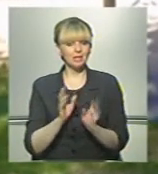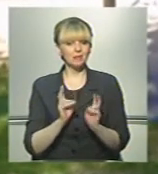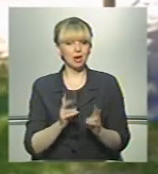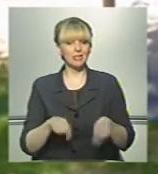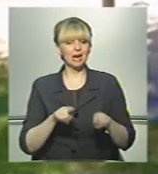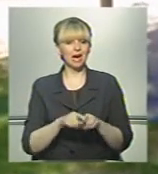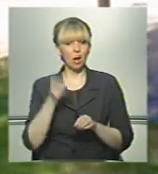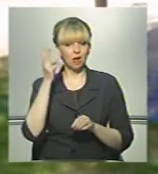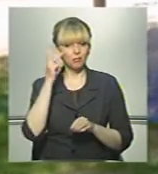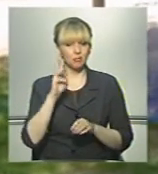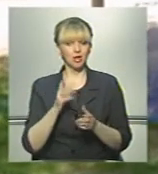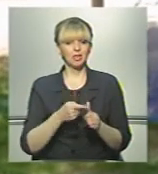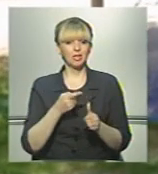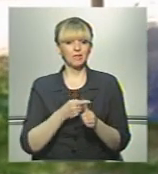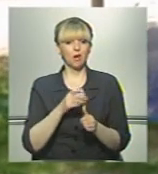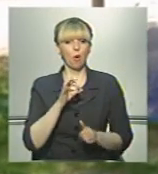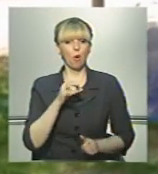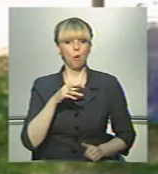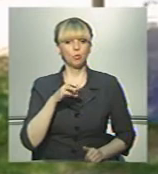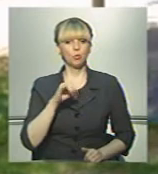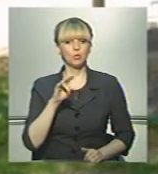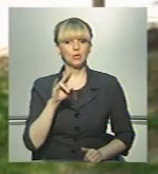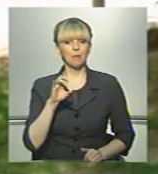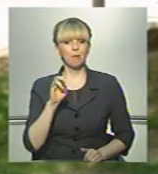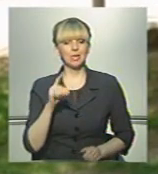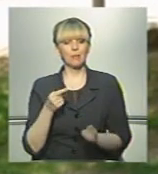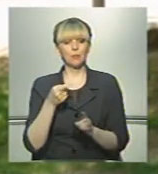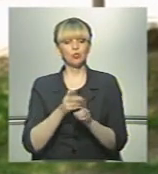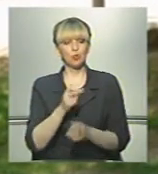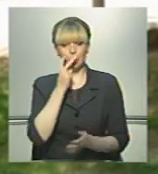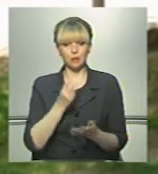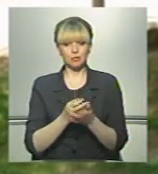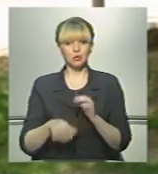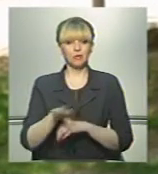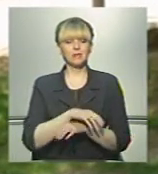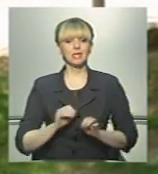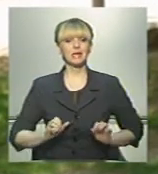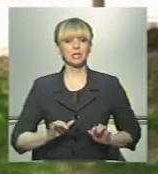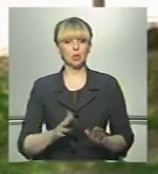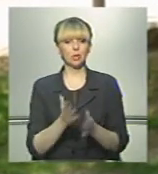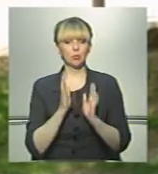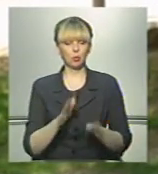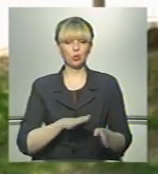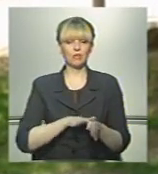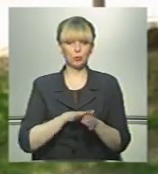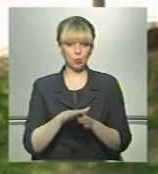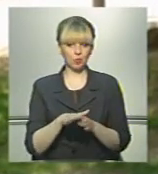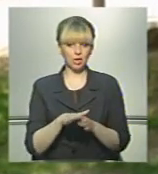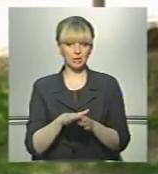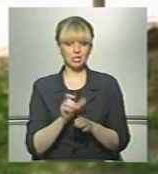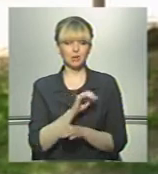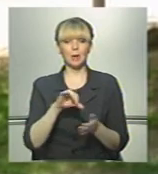така модель, вона називається «Омбудсмен плюс», що передбачає, що всі заходи, які будуть відбуватися